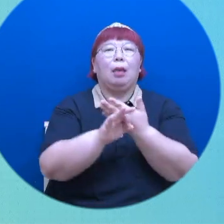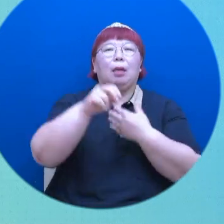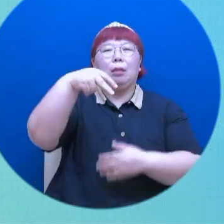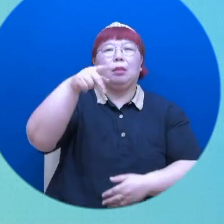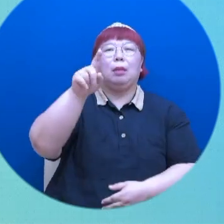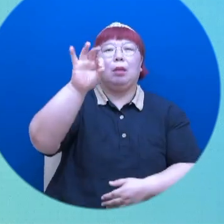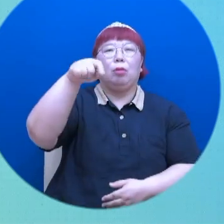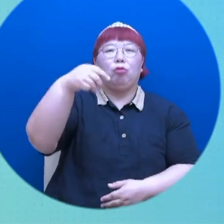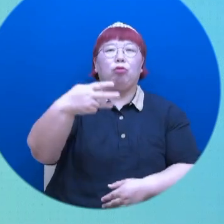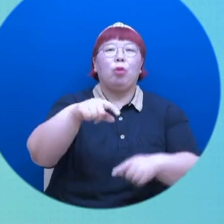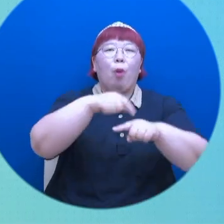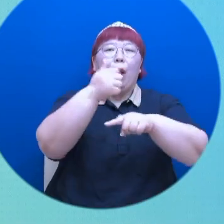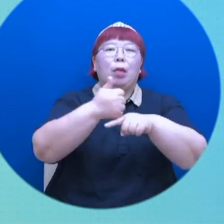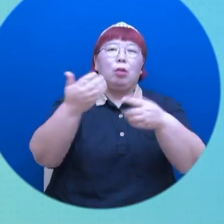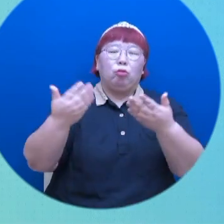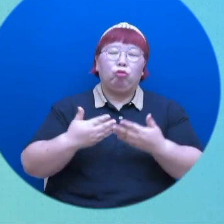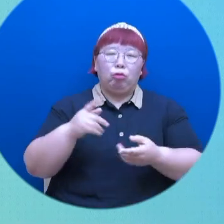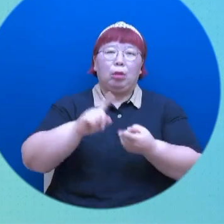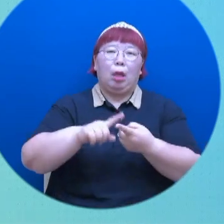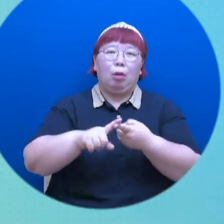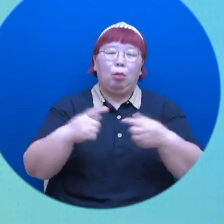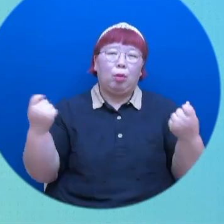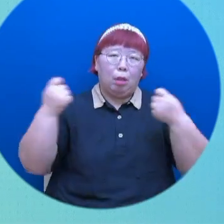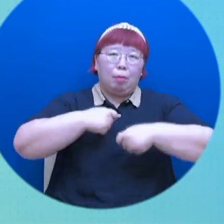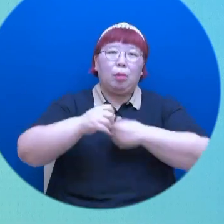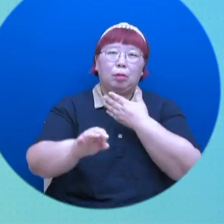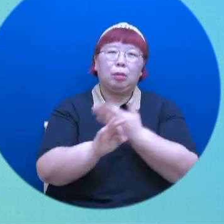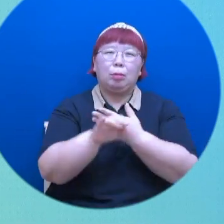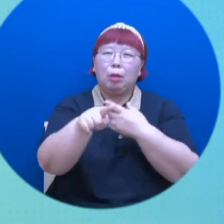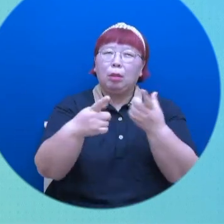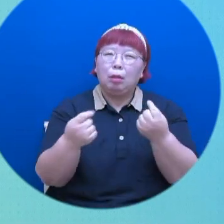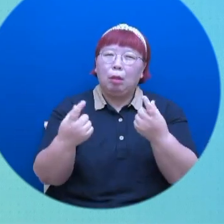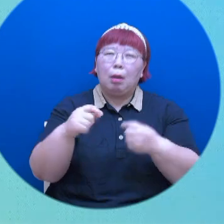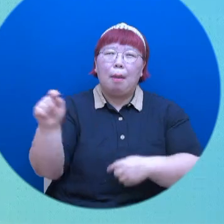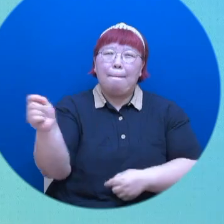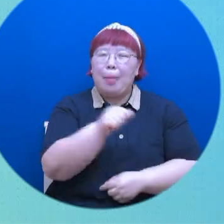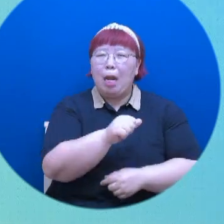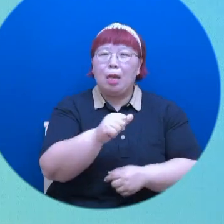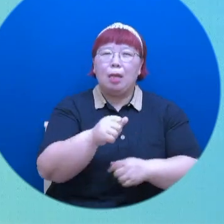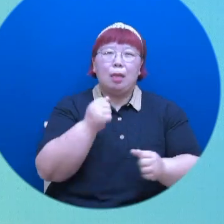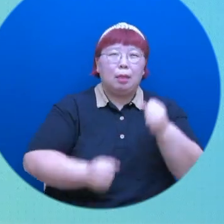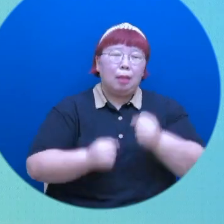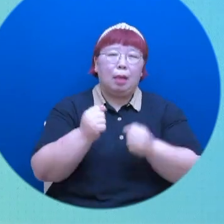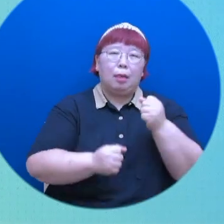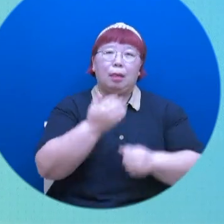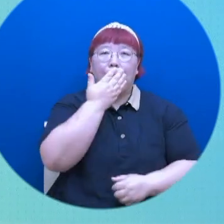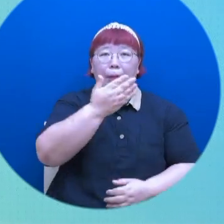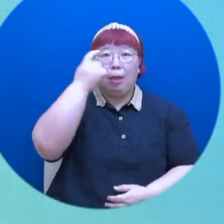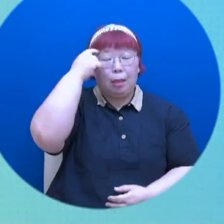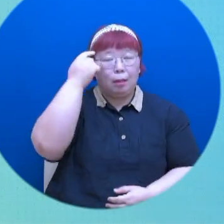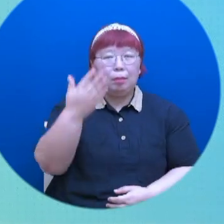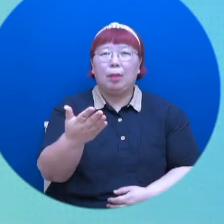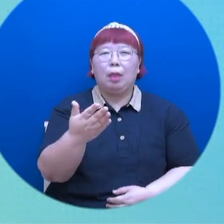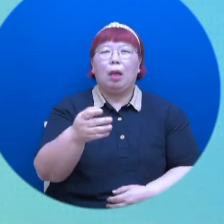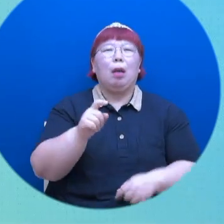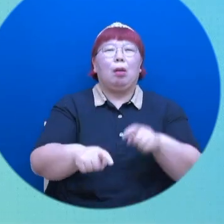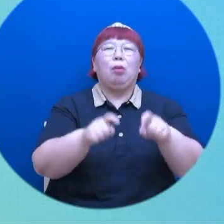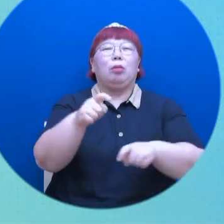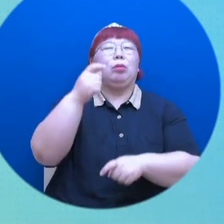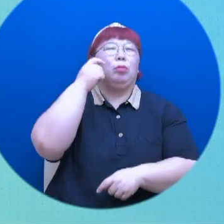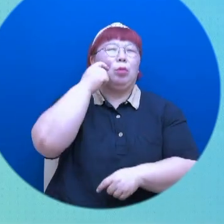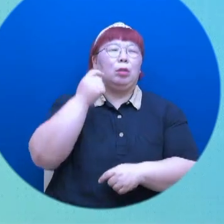입었다면 그렇게 빨리 달릴 수 있었을까요? 아니요. 걸을 수조차